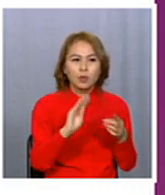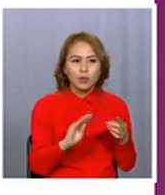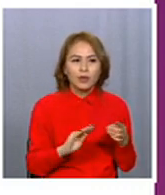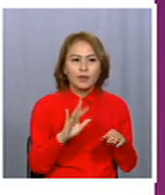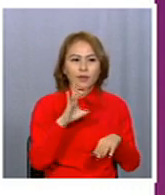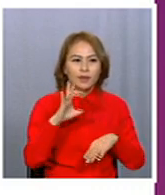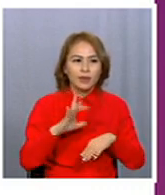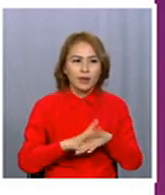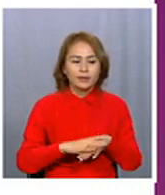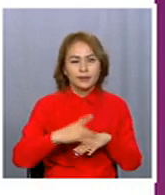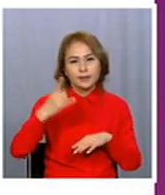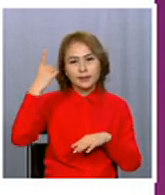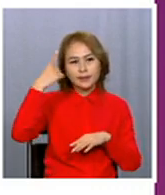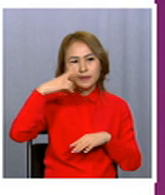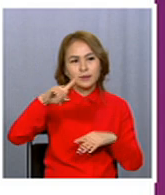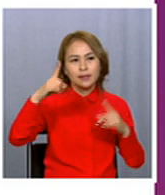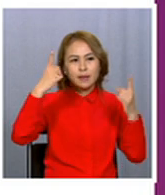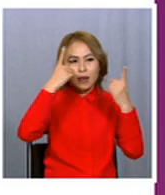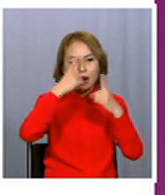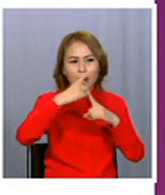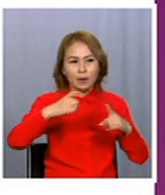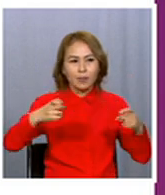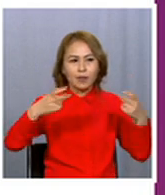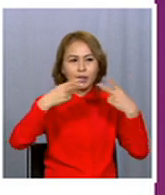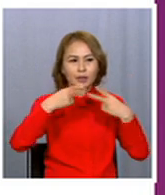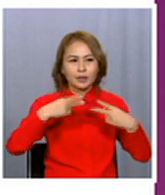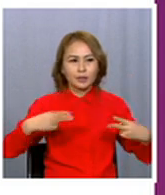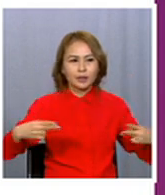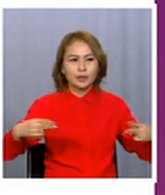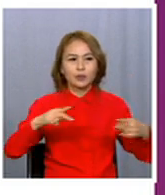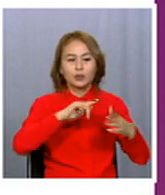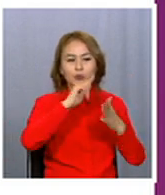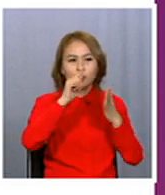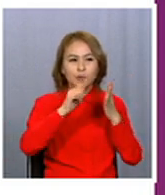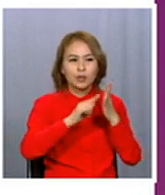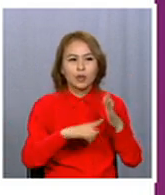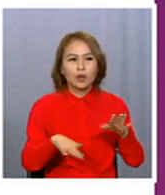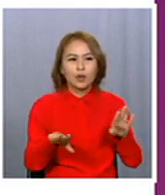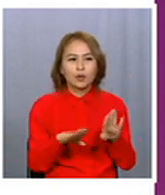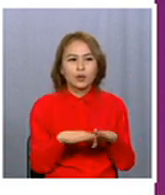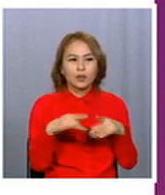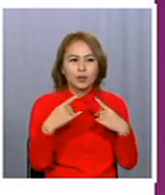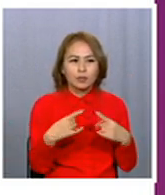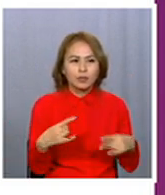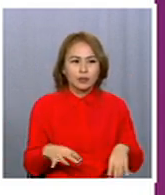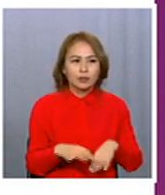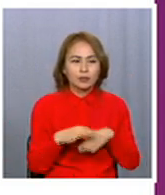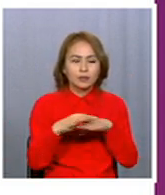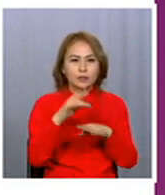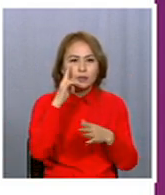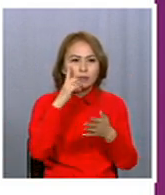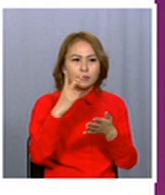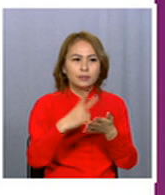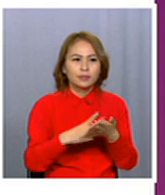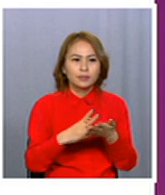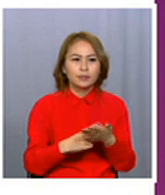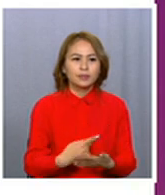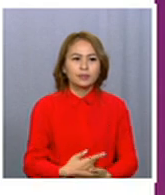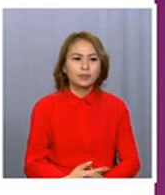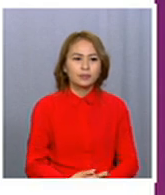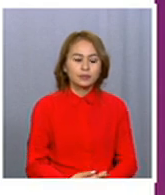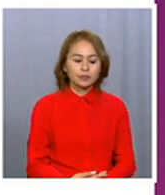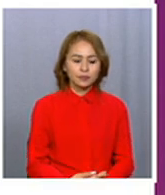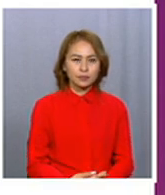теория, факты, идея, ақпарат, теңеу, сұрақ қою, тағы басқаларды